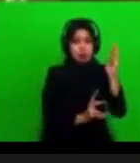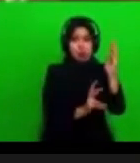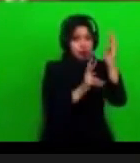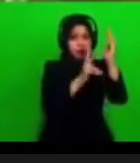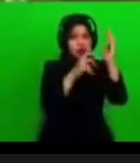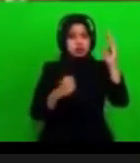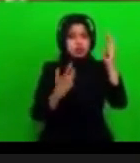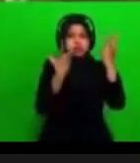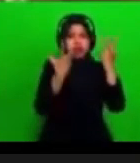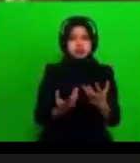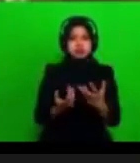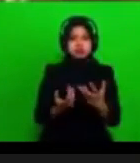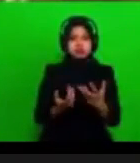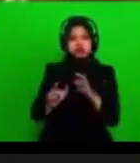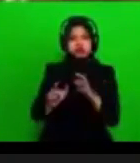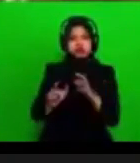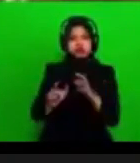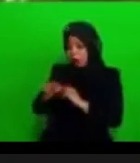berat. Tapi coba kalau